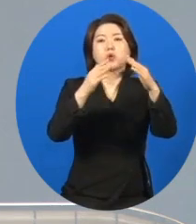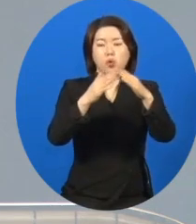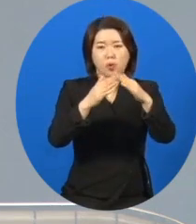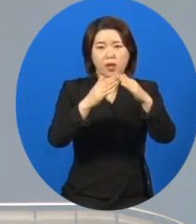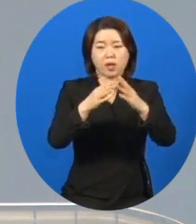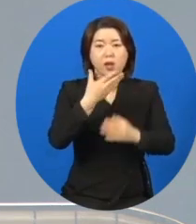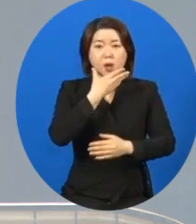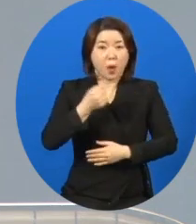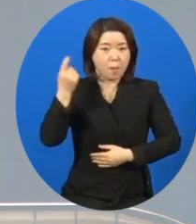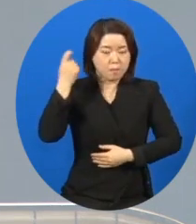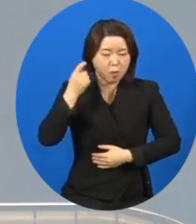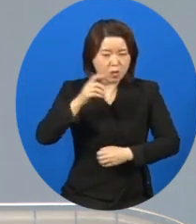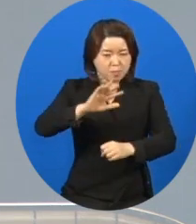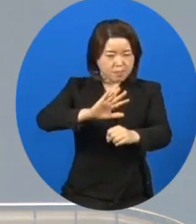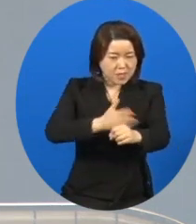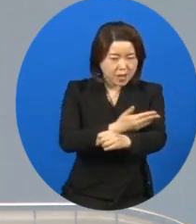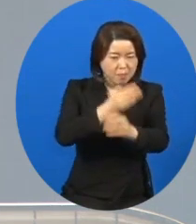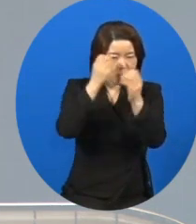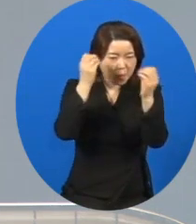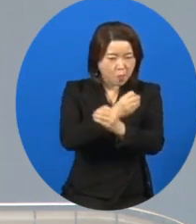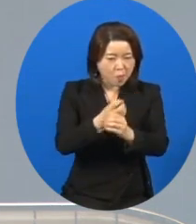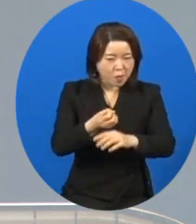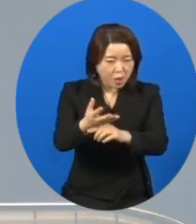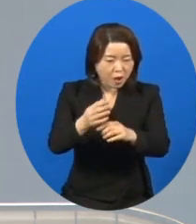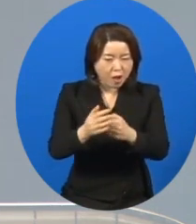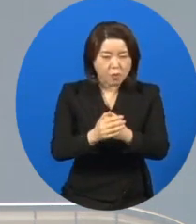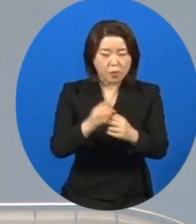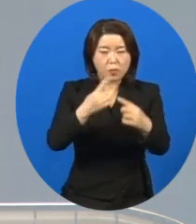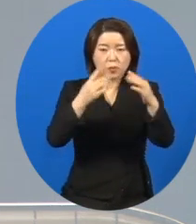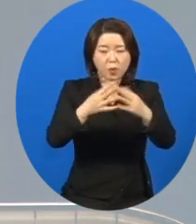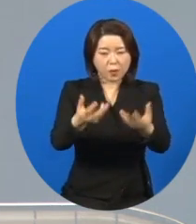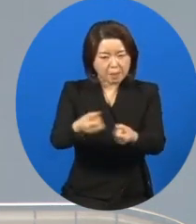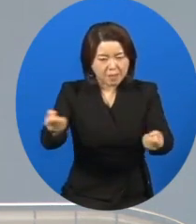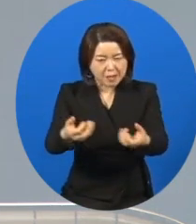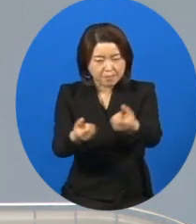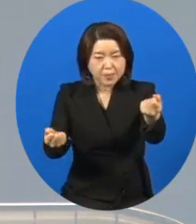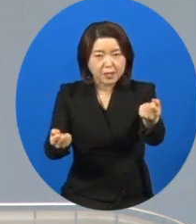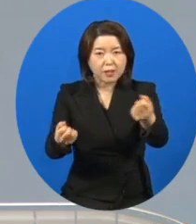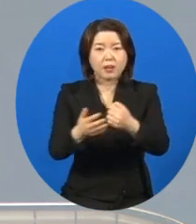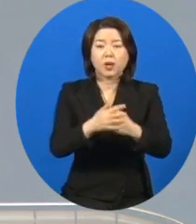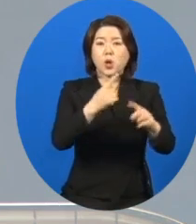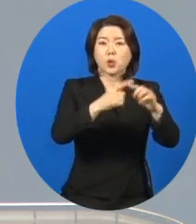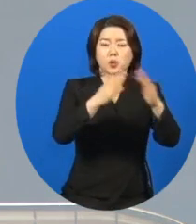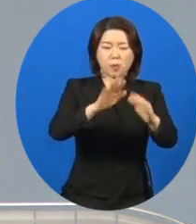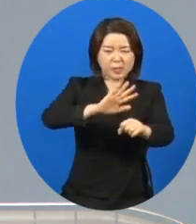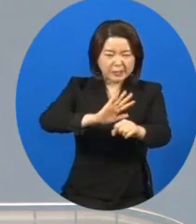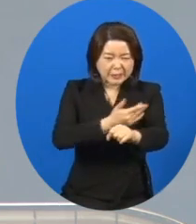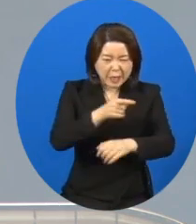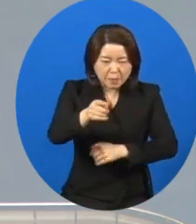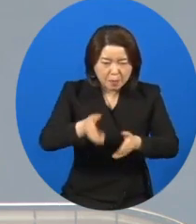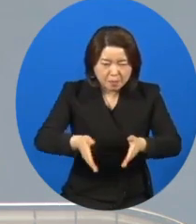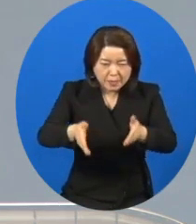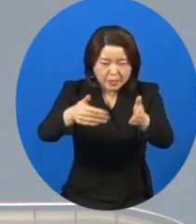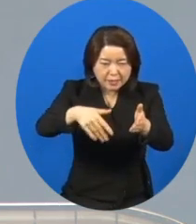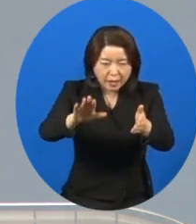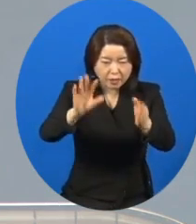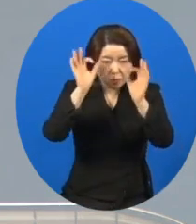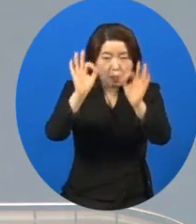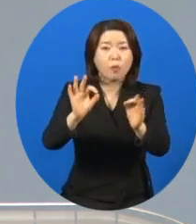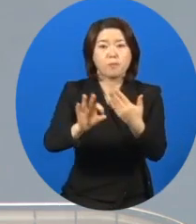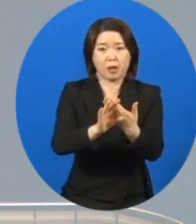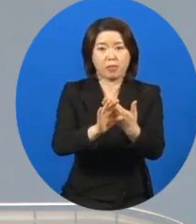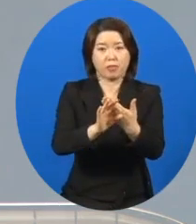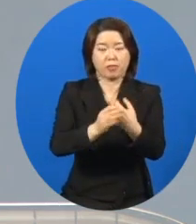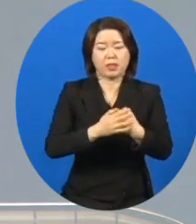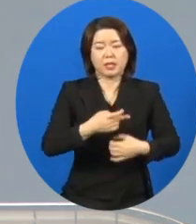복음을 왜곡하고 교회가 분열하고 교회가 잘못되어 가는 것을 볼 때는